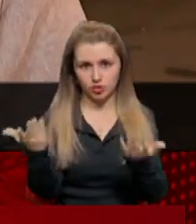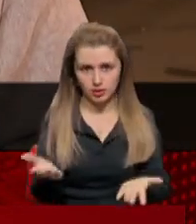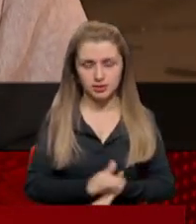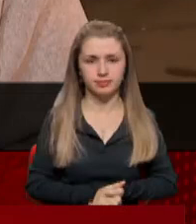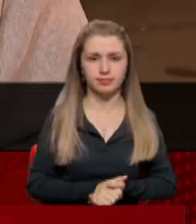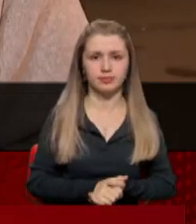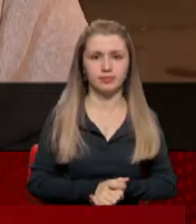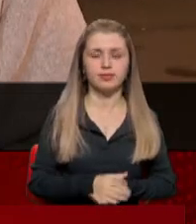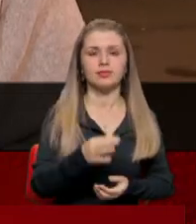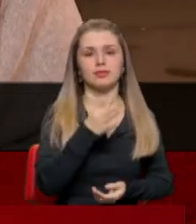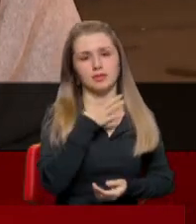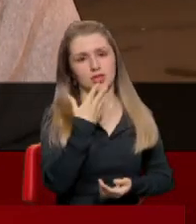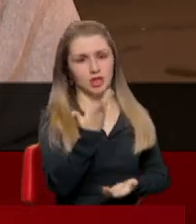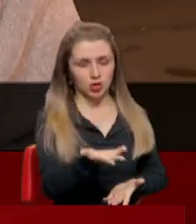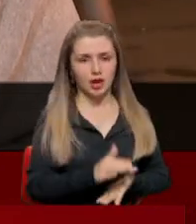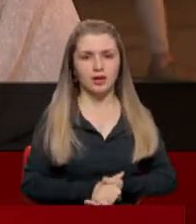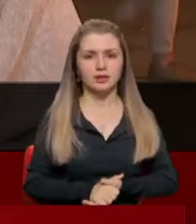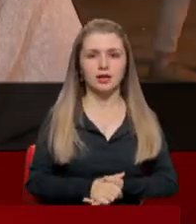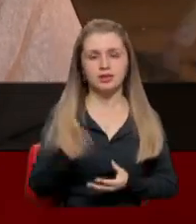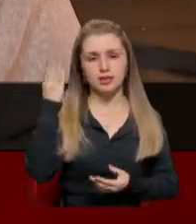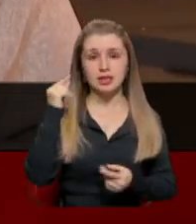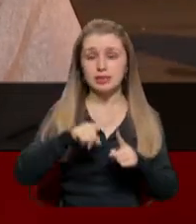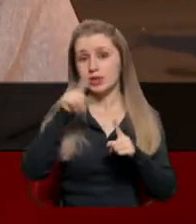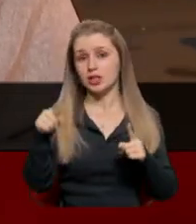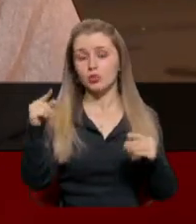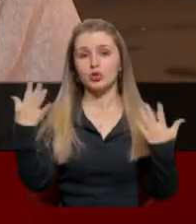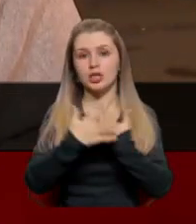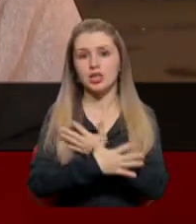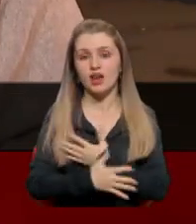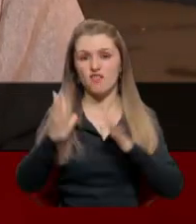olacağız. Peki Yeşim Karacaoğlu, teşekkürler. Anladığım kadarıyla